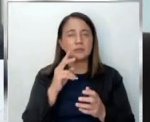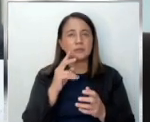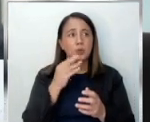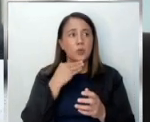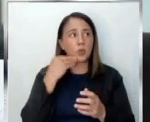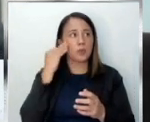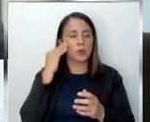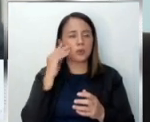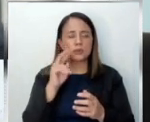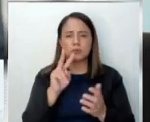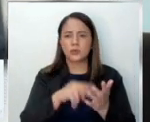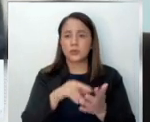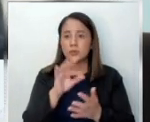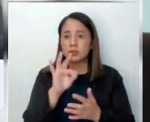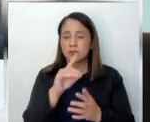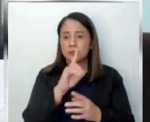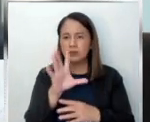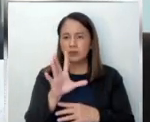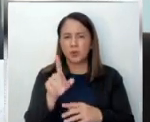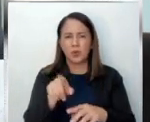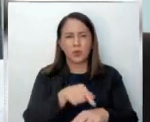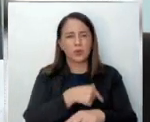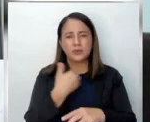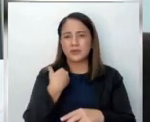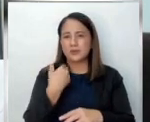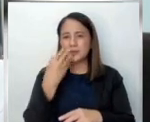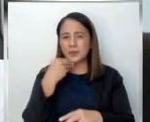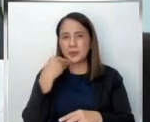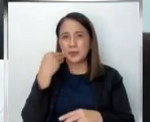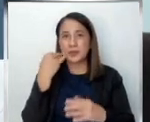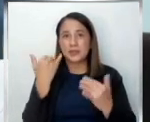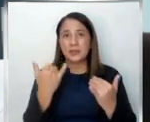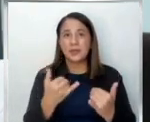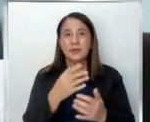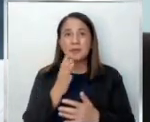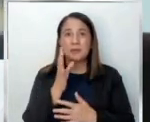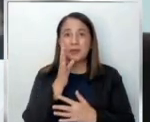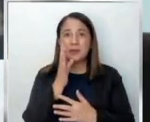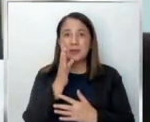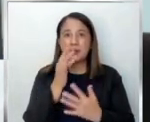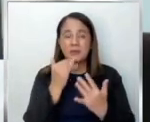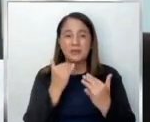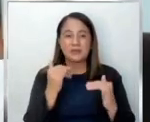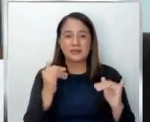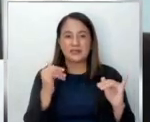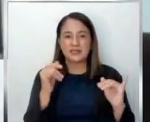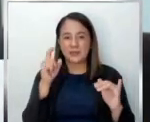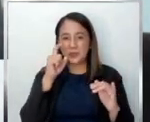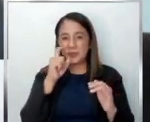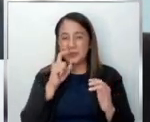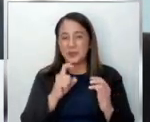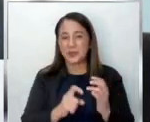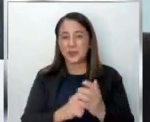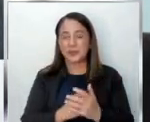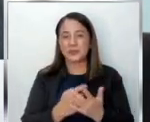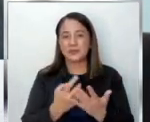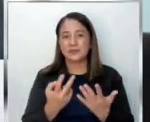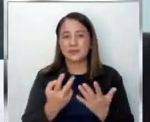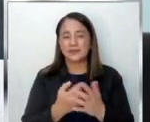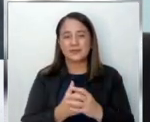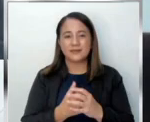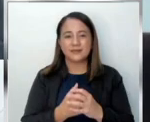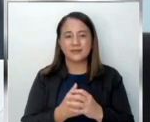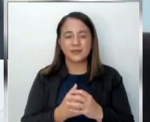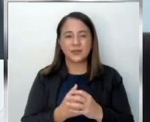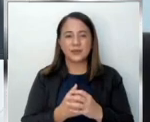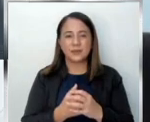December po. So parang ang tagal na. Again, my mom's not getting any younger these next years. So it's